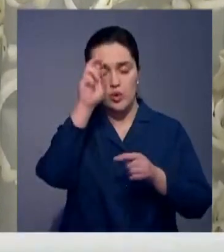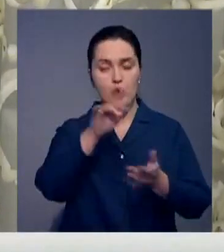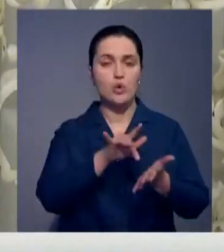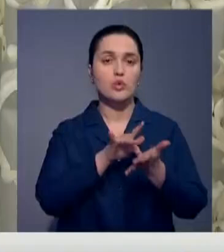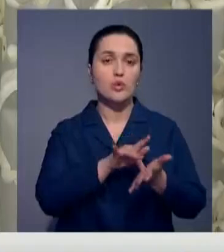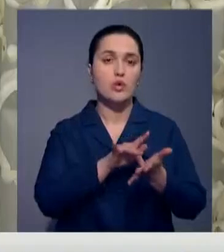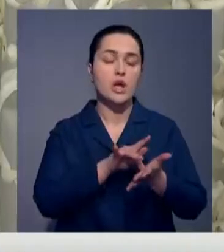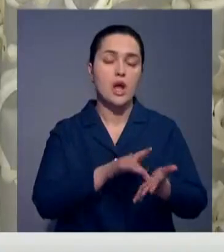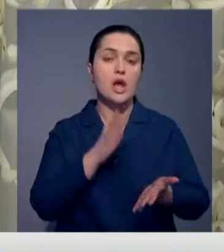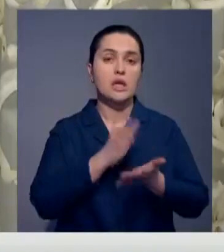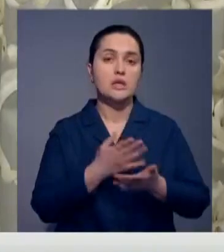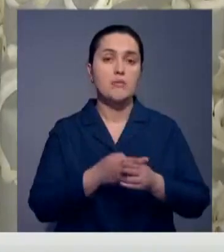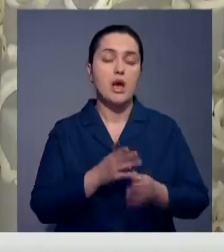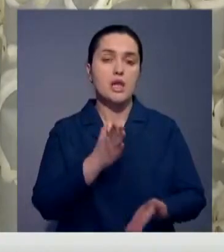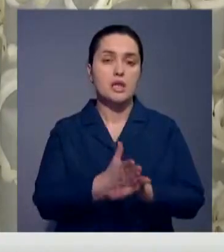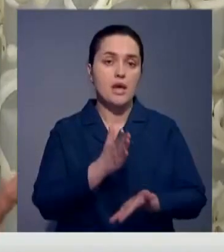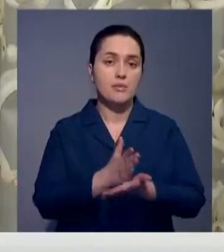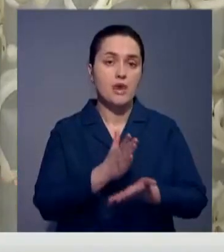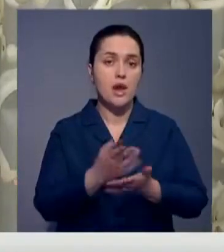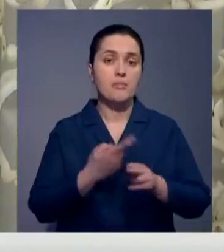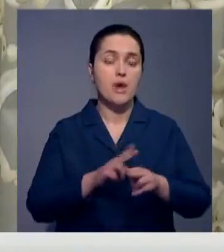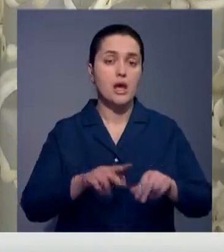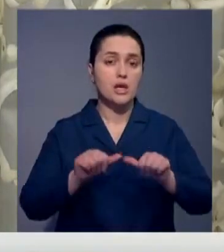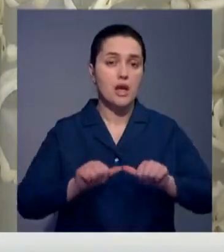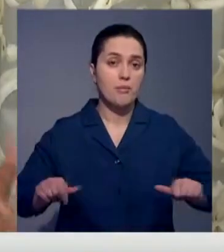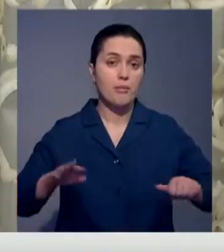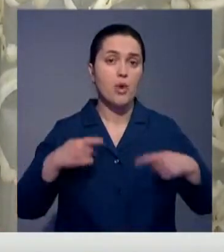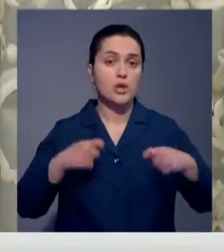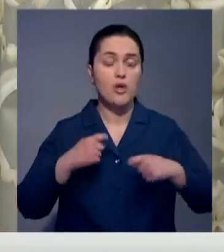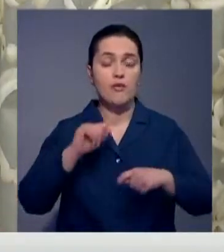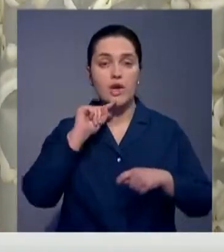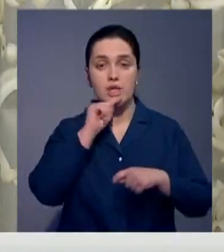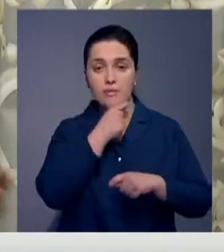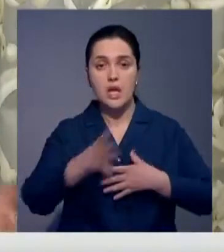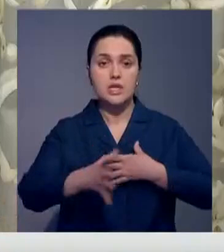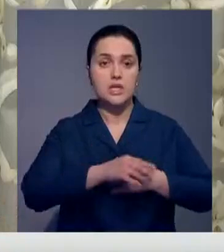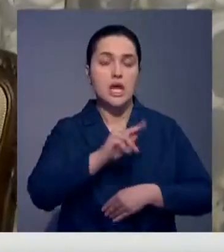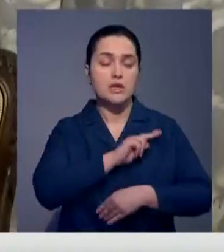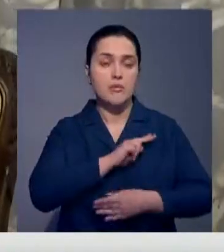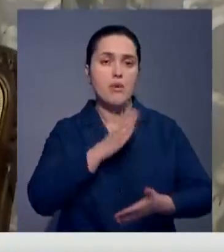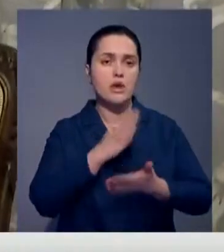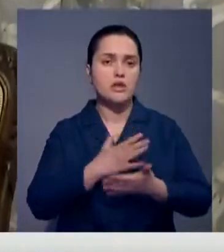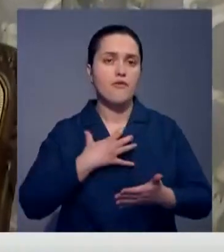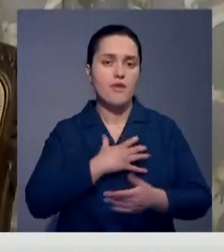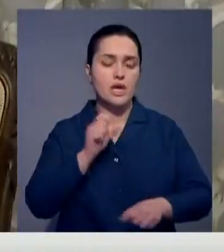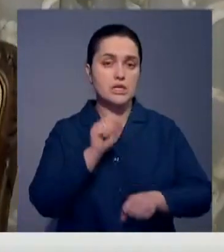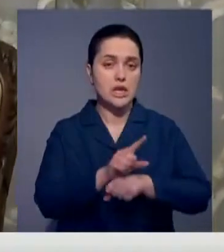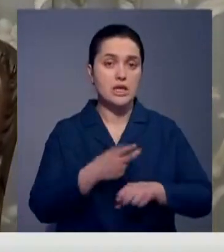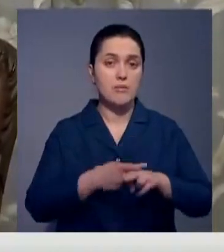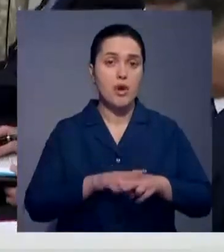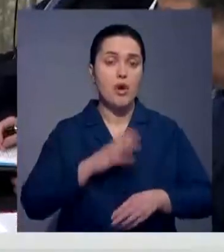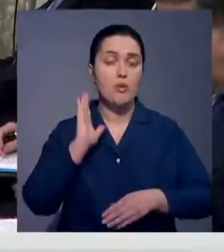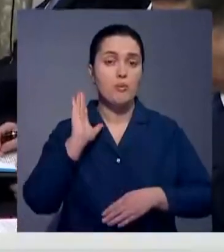направлениях перед межправительственной комиссии по торгово-экономическому сотрудничеству между двумя странами стоят важные задачи в рамках